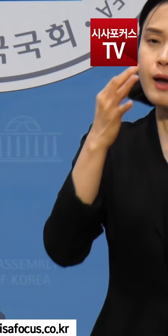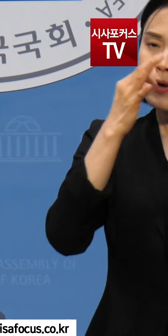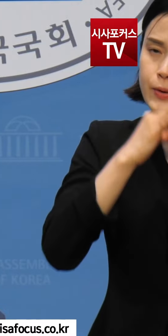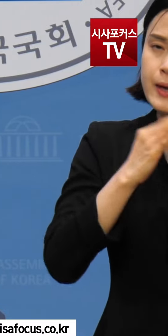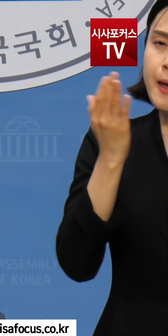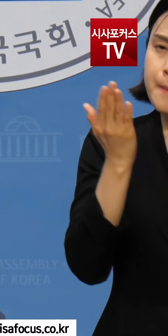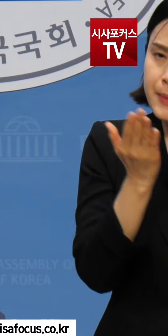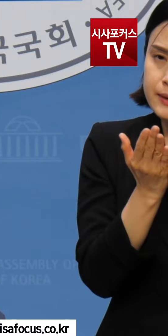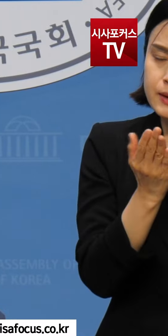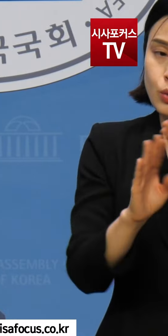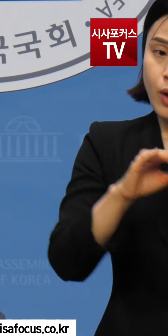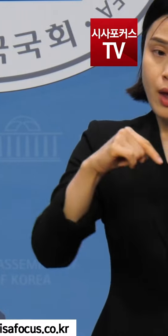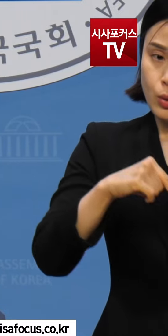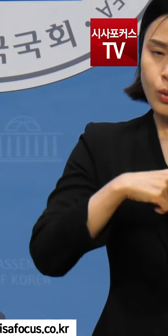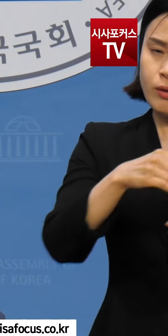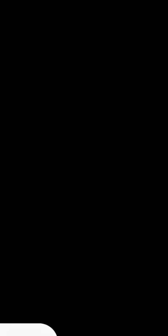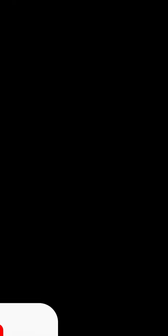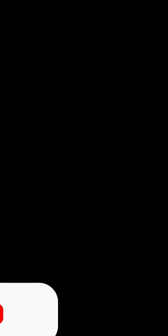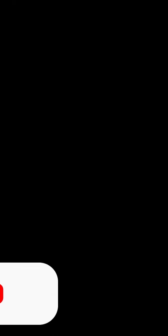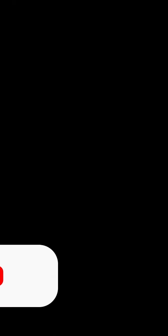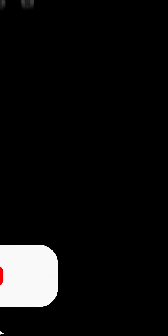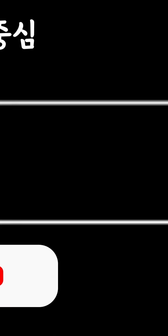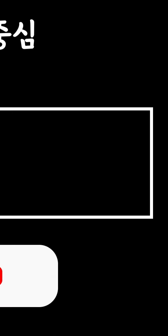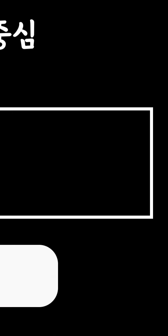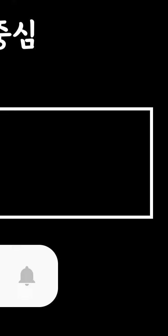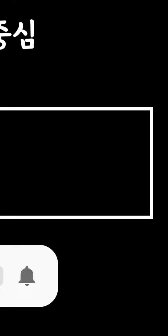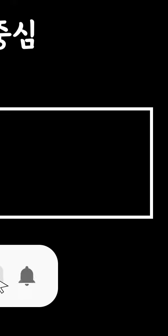펴주길 촉구합니다.